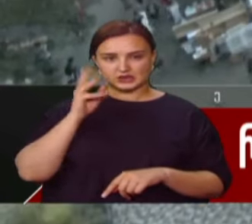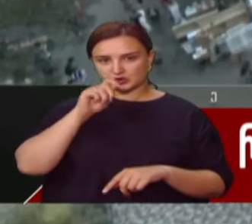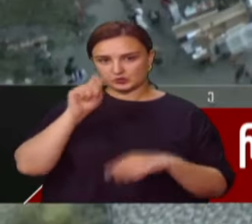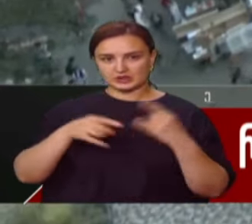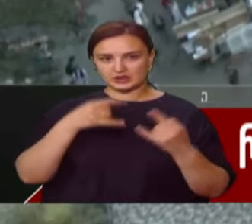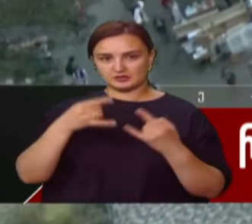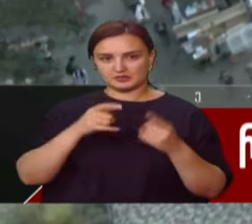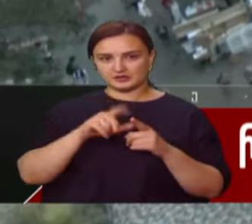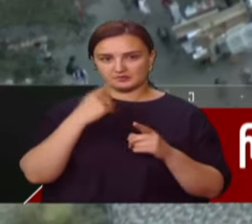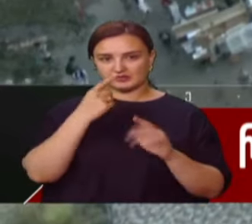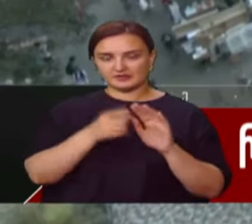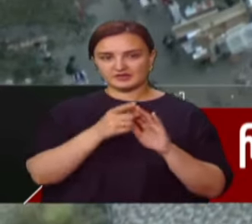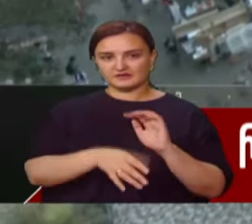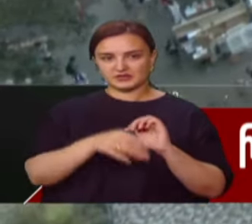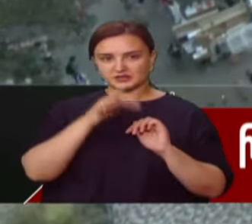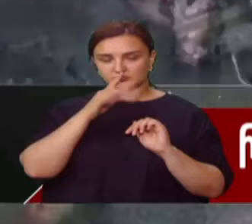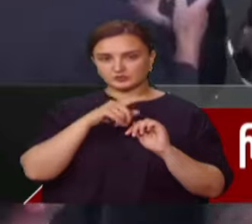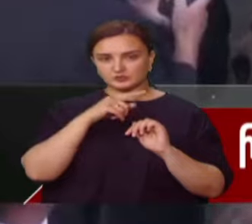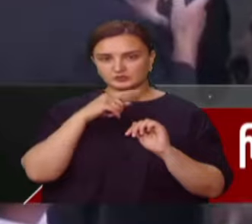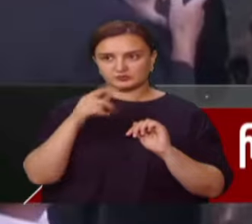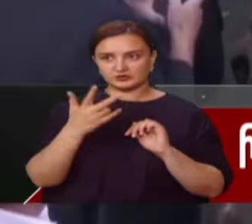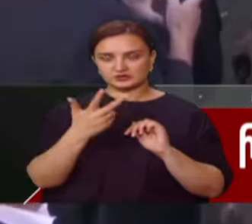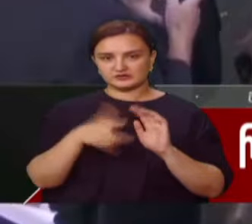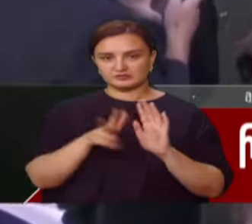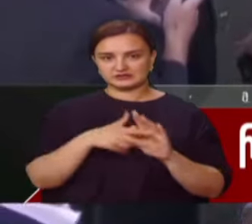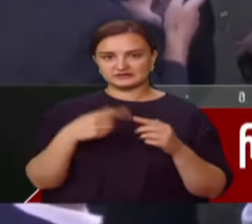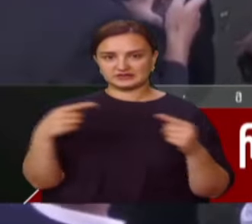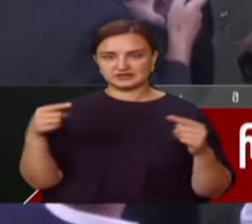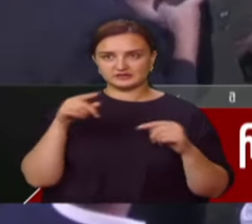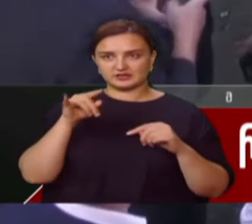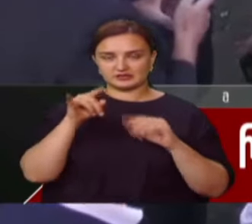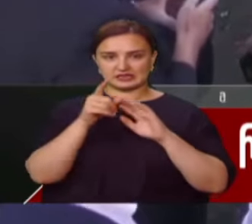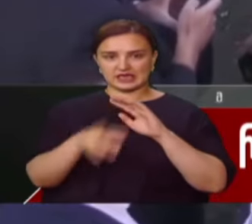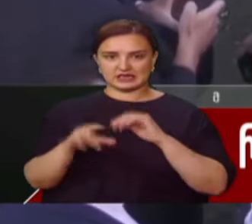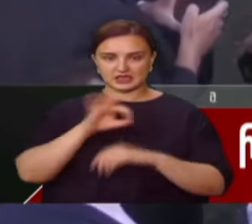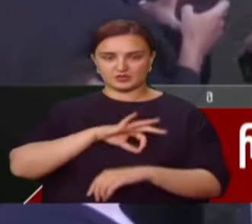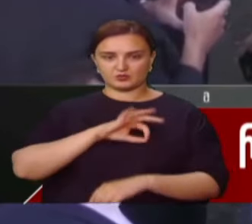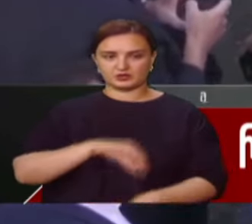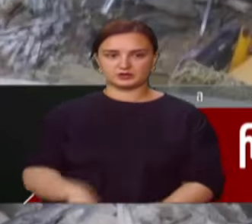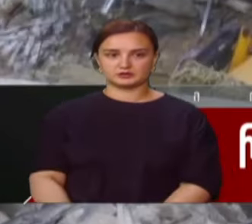ინფორმაციით, მასიური თავდასხმის დროს რუსებმა 38 სხვადასხვა რაკეტა გამოიყენეს.